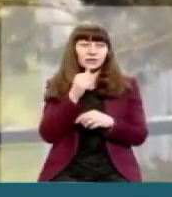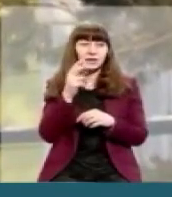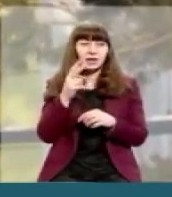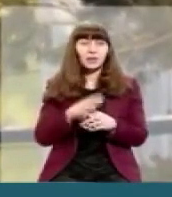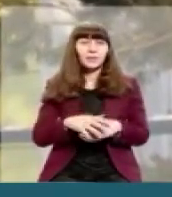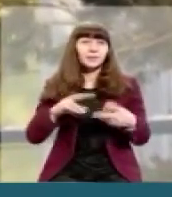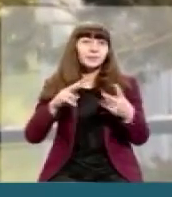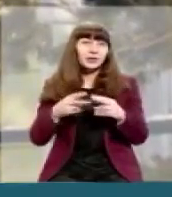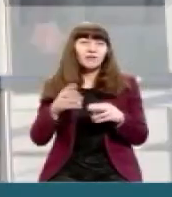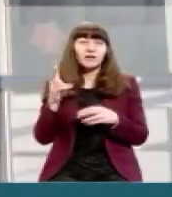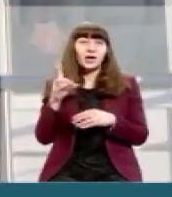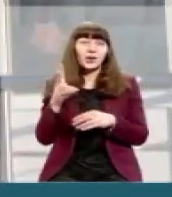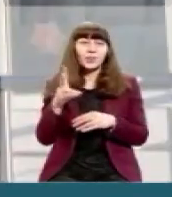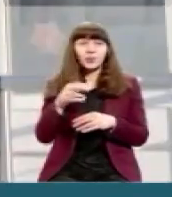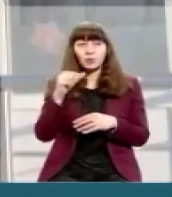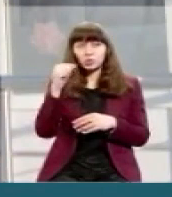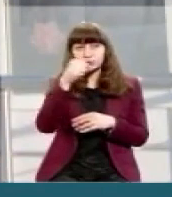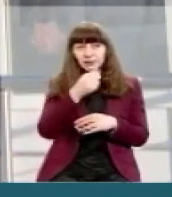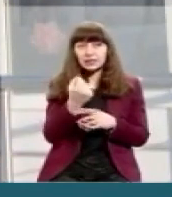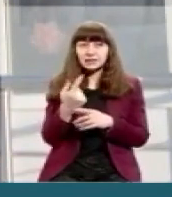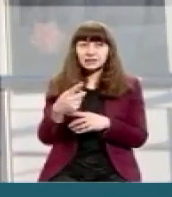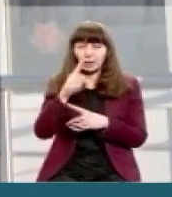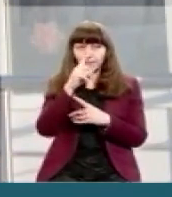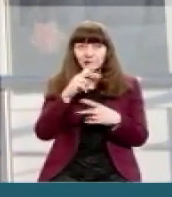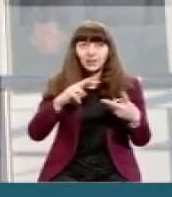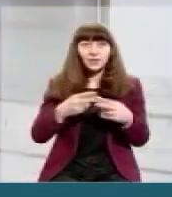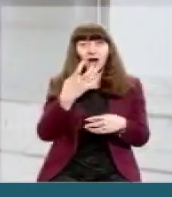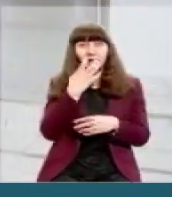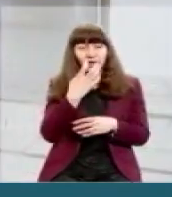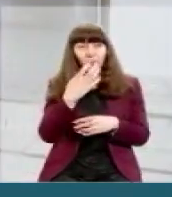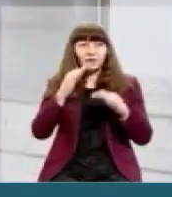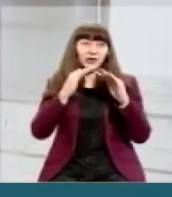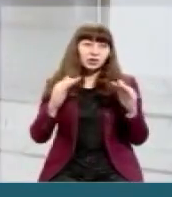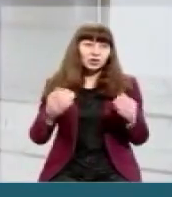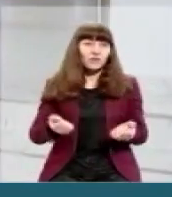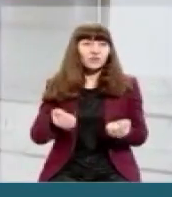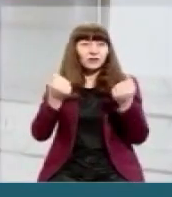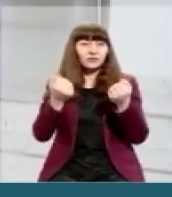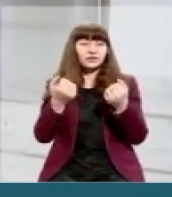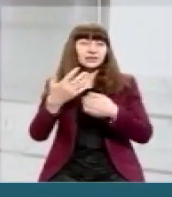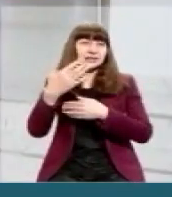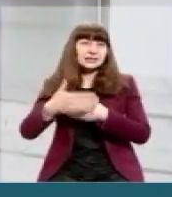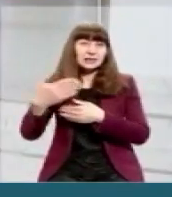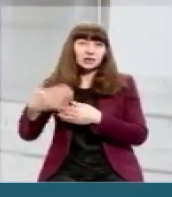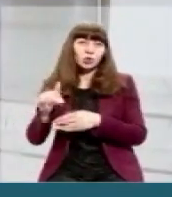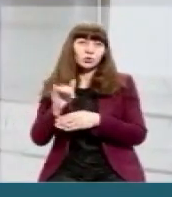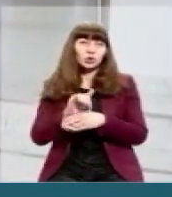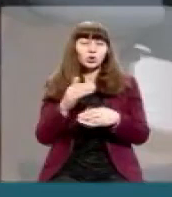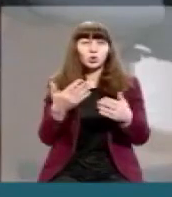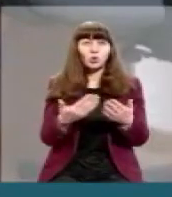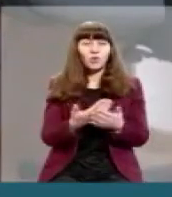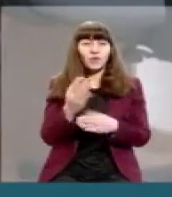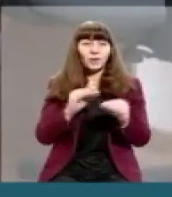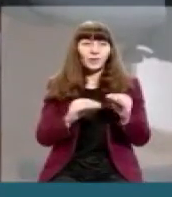закончен в ноябре прошлого года. За несколько месяцев здесь заменили отопление и крышу, выровняли стены, установили новое оборудование.